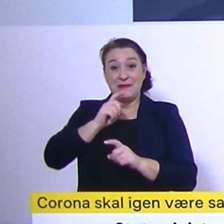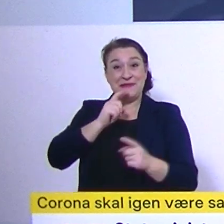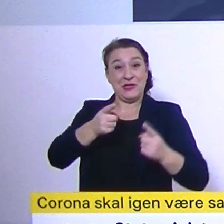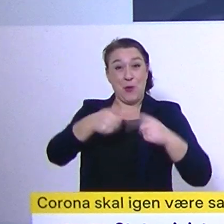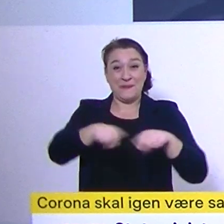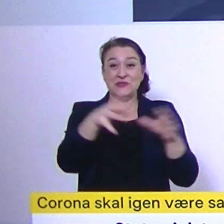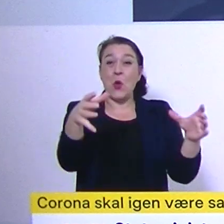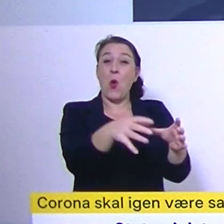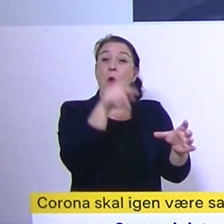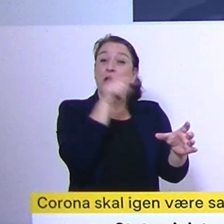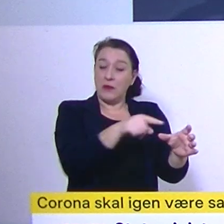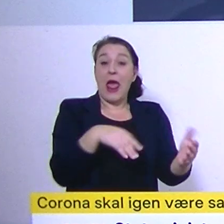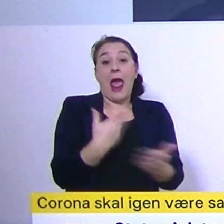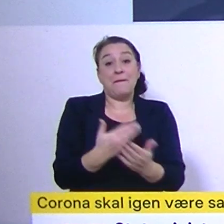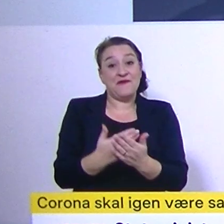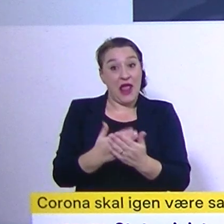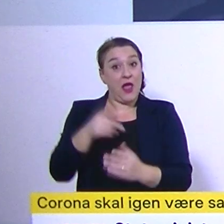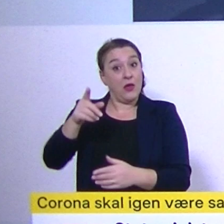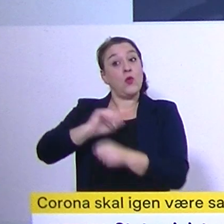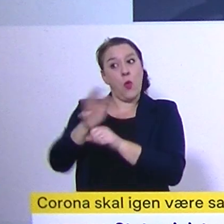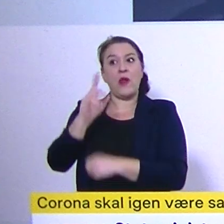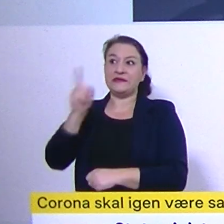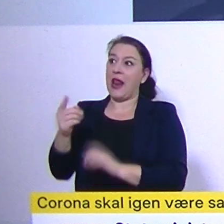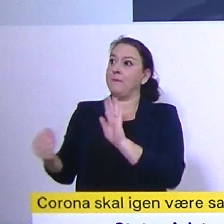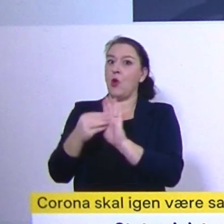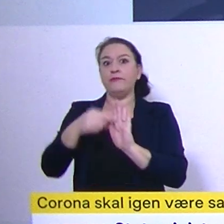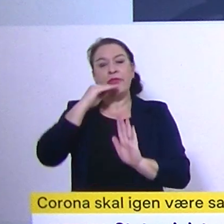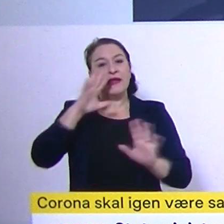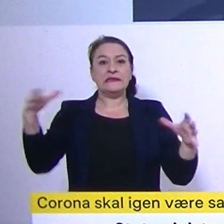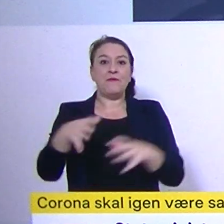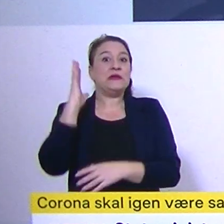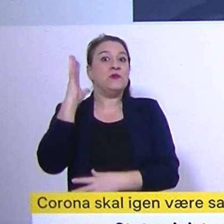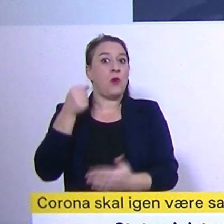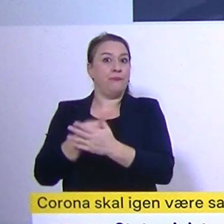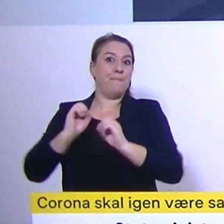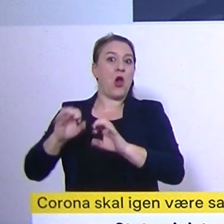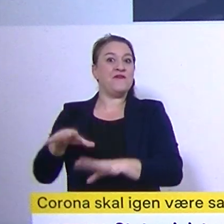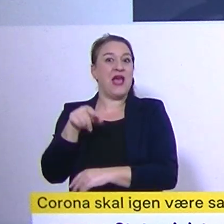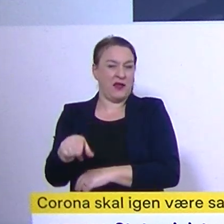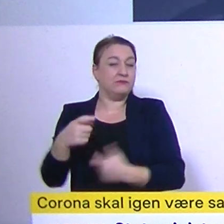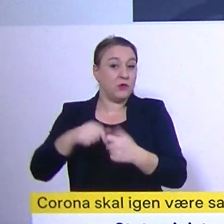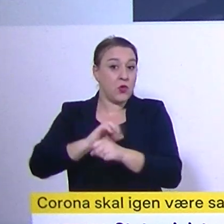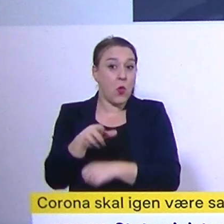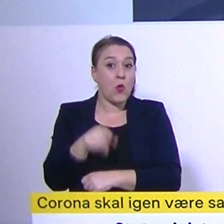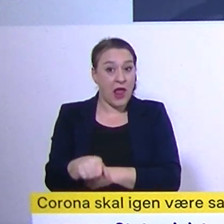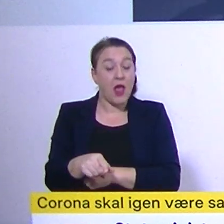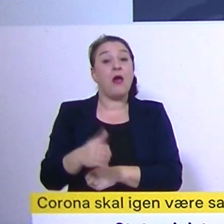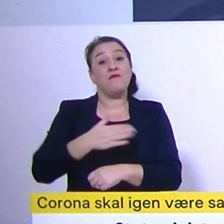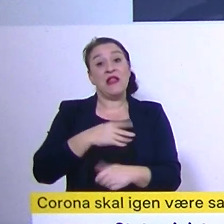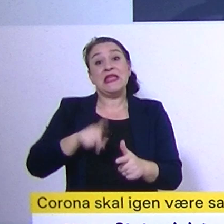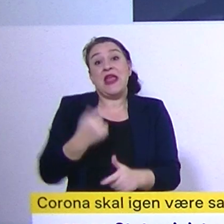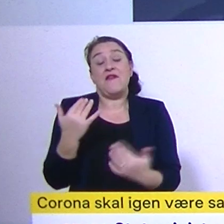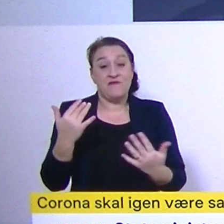igen kategoriseres som en samfundskritisk sygdom. Og at coronapasset indføres igen i en lang række